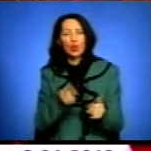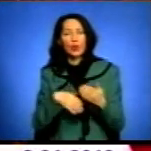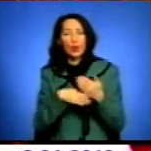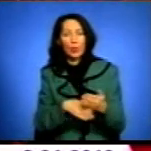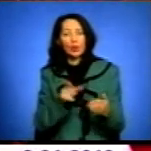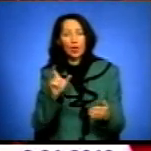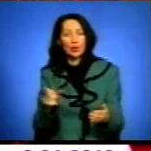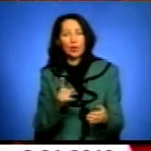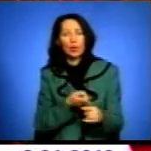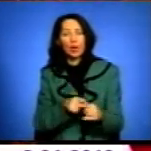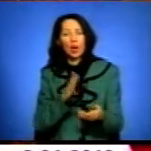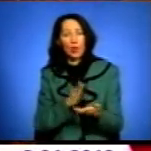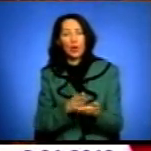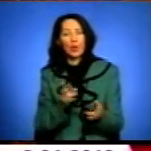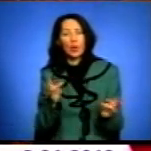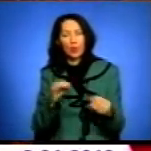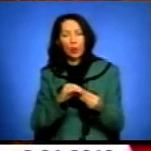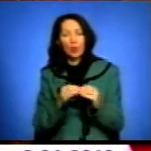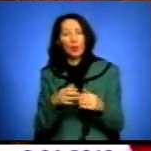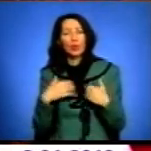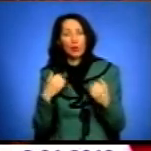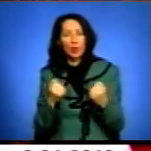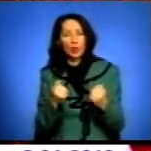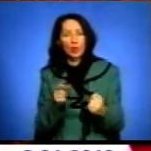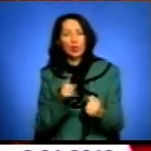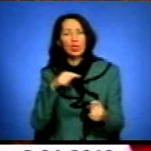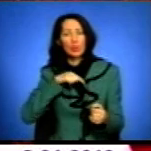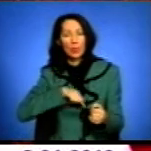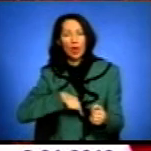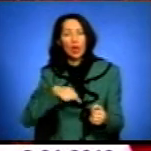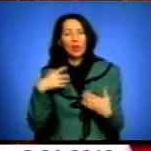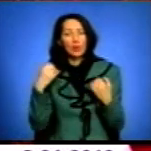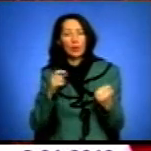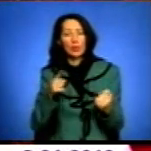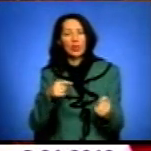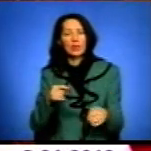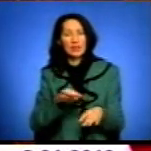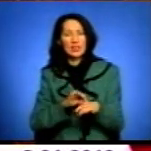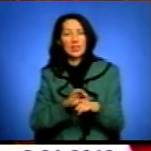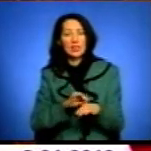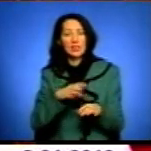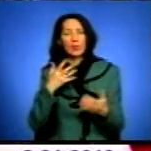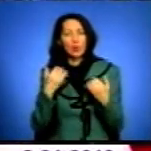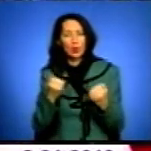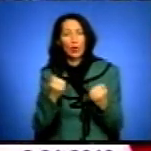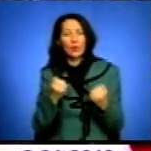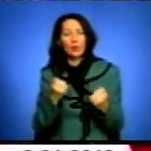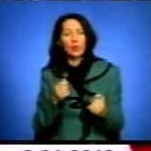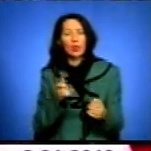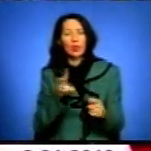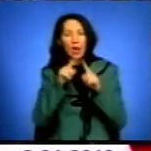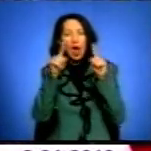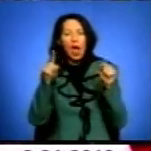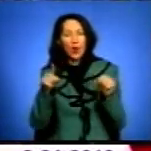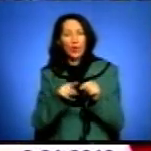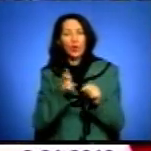має проблеми зі здоров'ям. Чи з моральним здоров'ям, чи з тілесним здоров'ям. На іконі